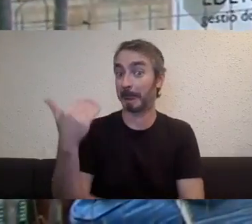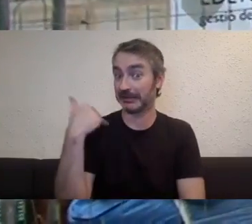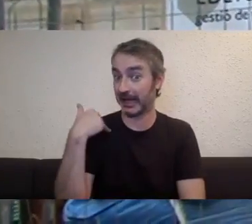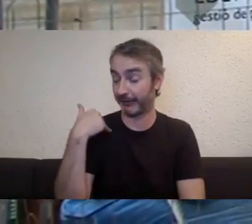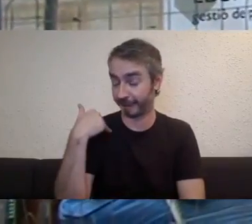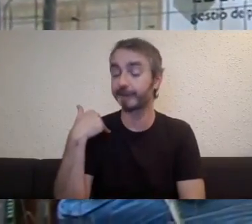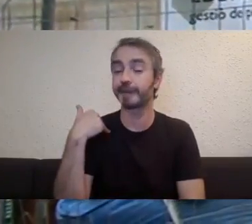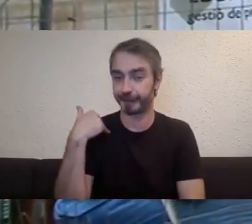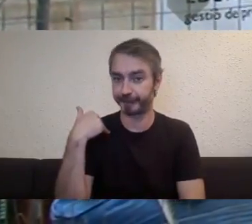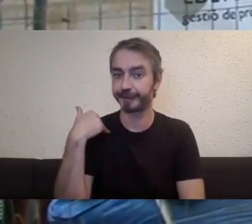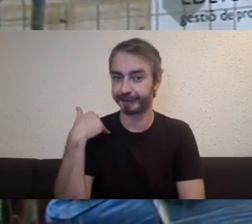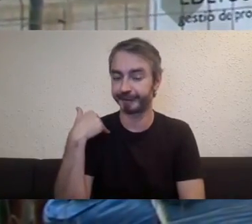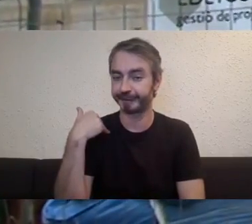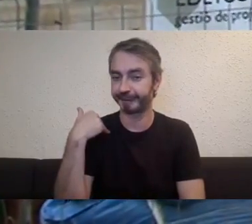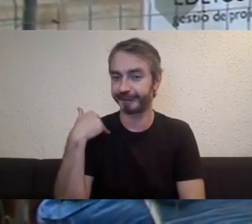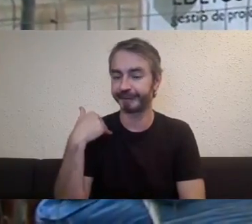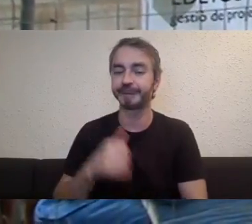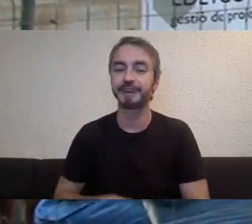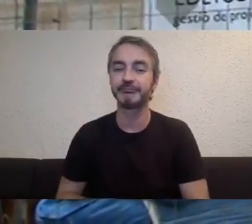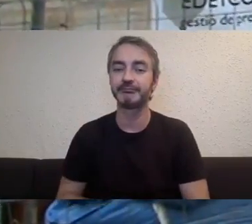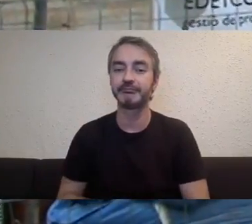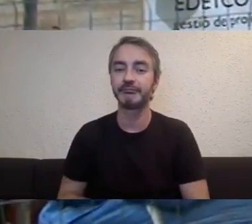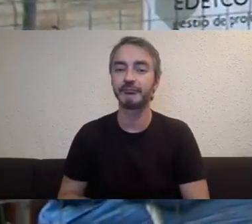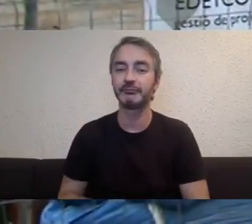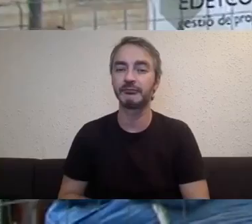passat, i